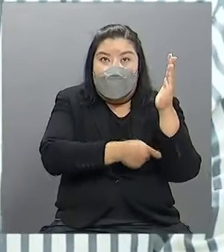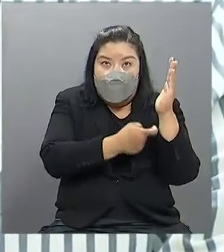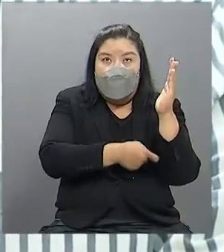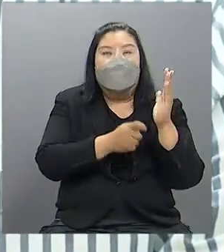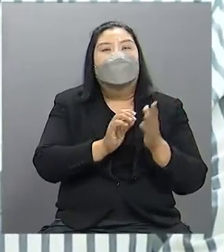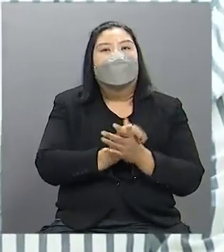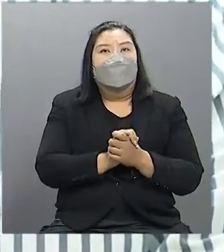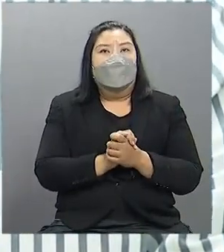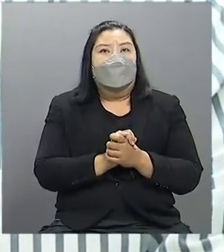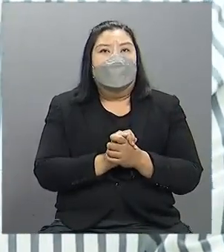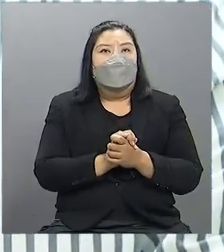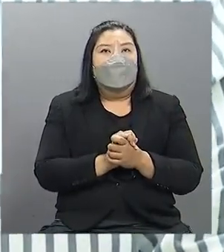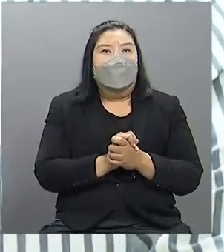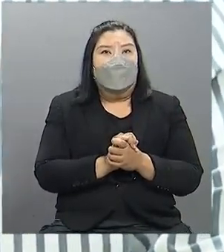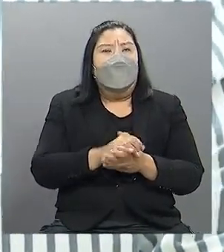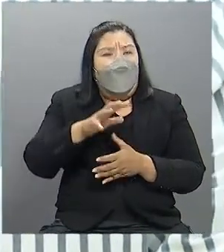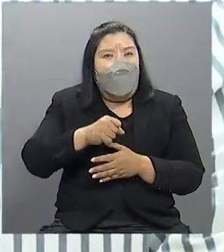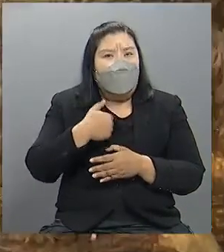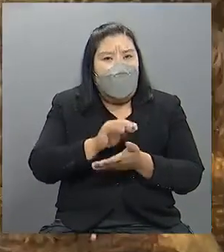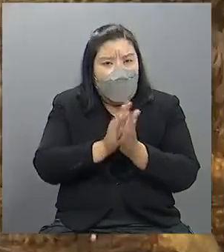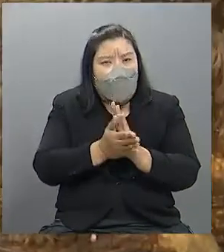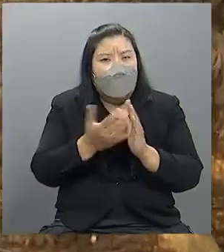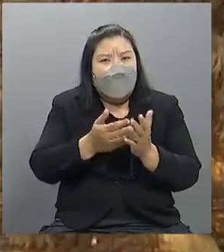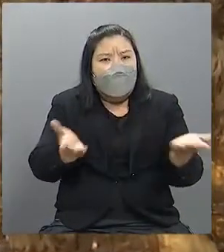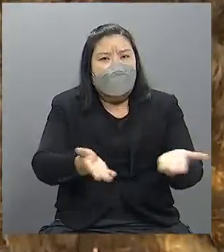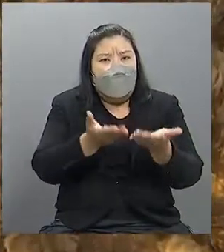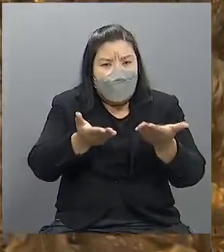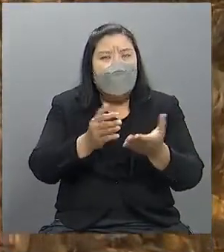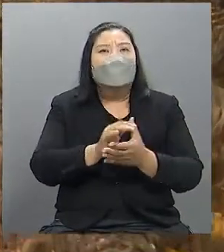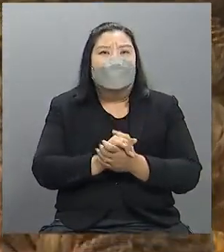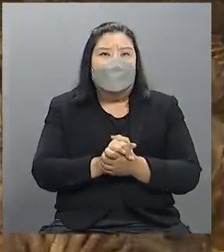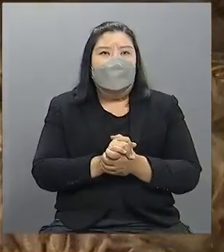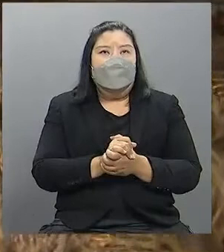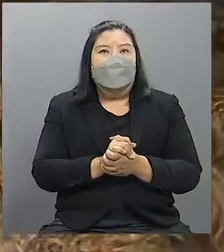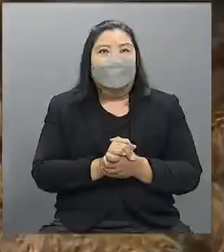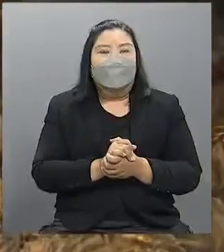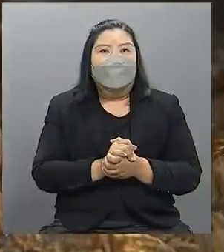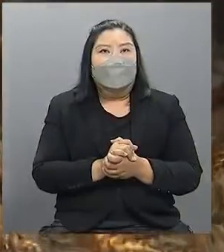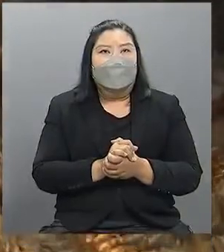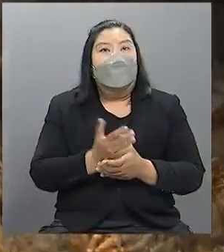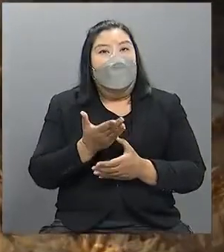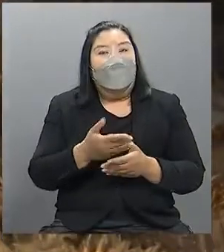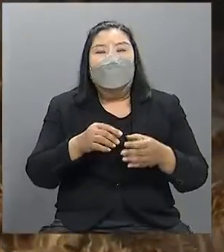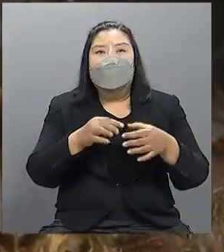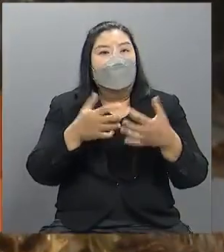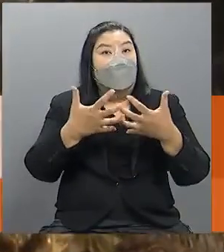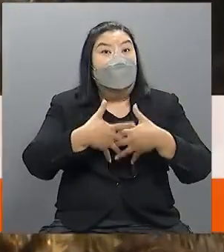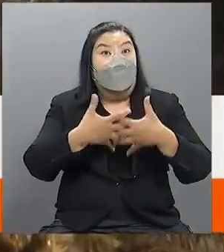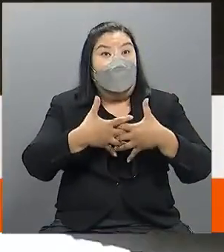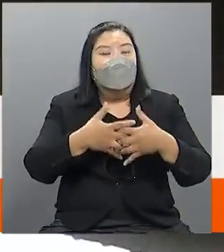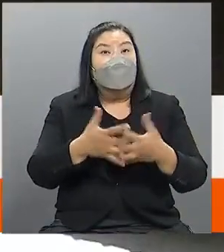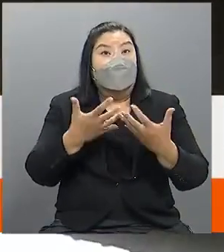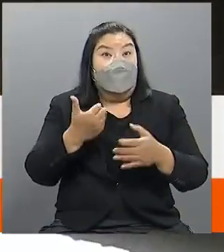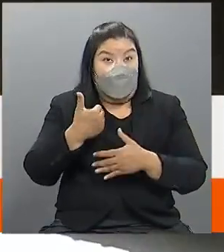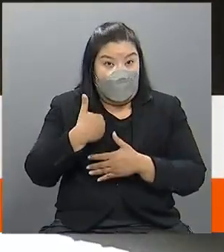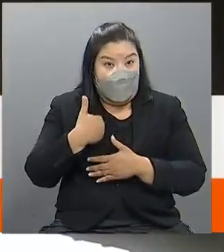มันก็ควรน่าจะต้องมีการสนับสนุนด้านนี้ให้มันเกิดขึ้น นอกจากโรงงานสกัดน้ำมันปาล์มแห่งนี้ยังมีโรงงานที่มีความพร้อมและได้รับ